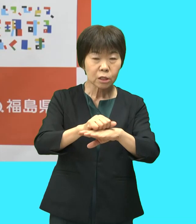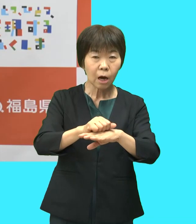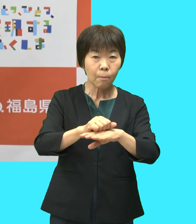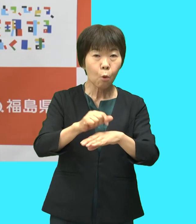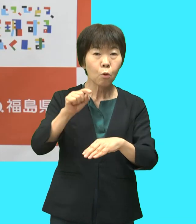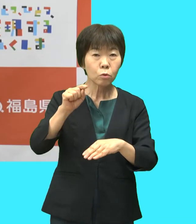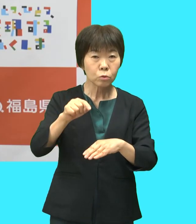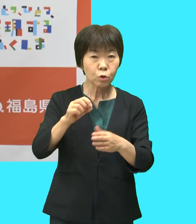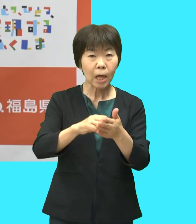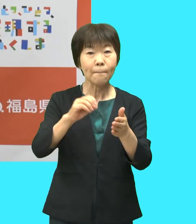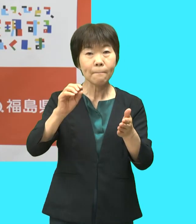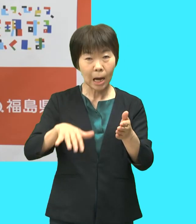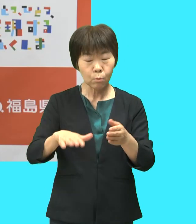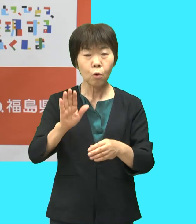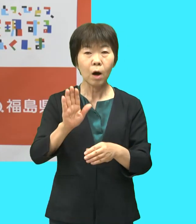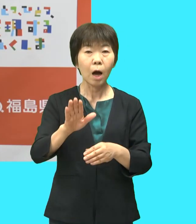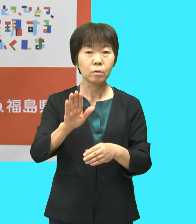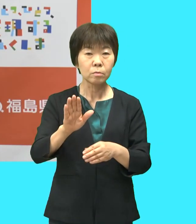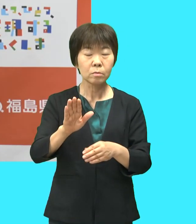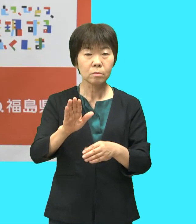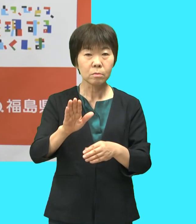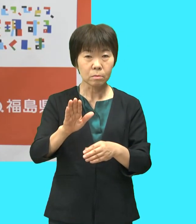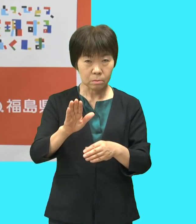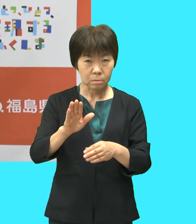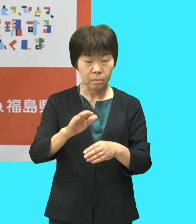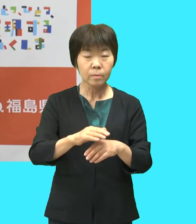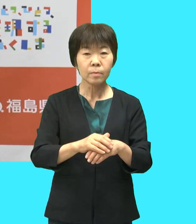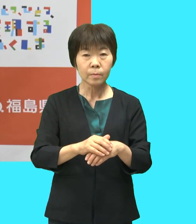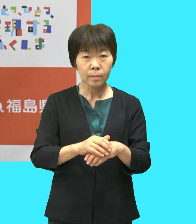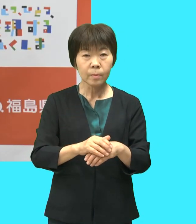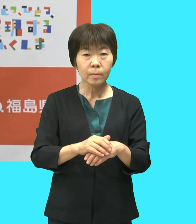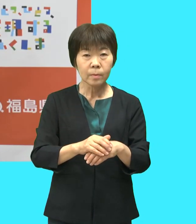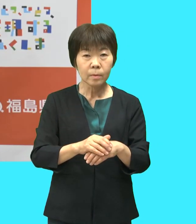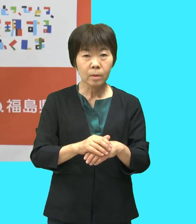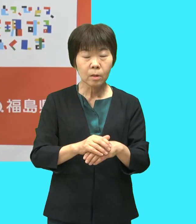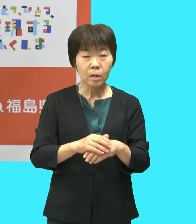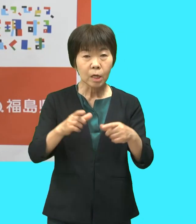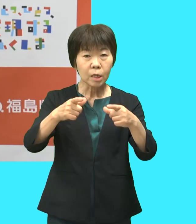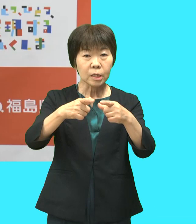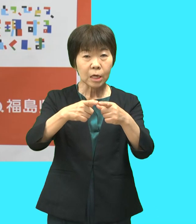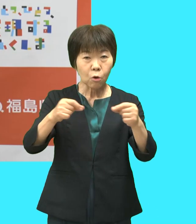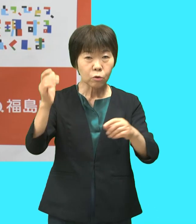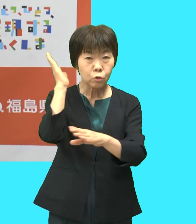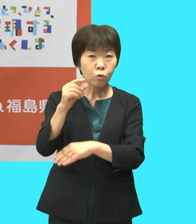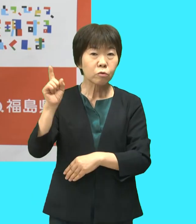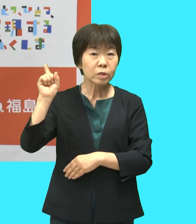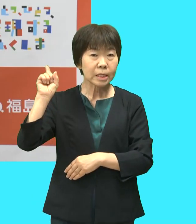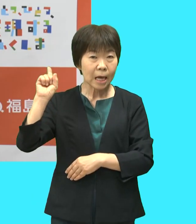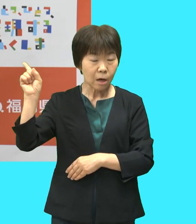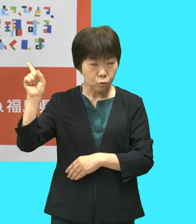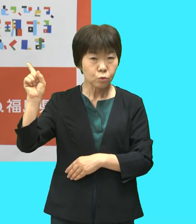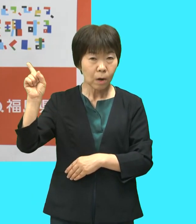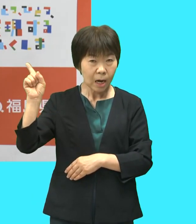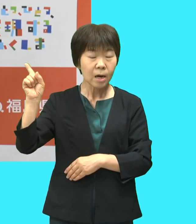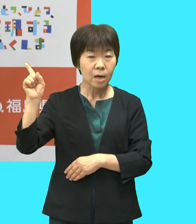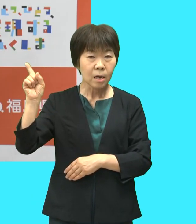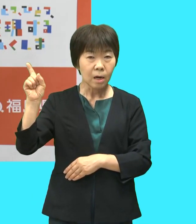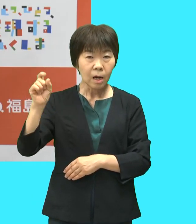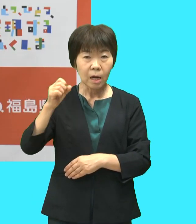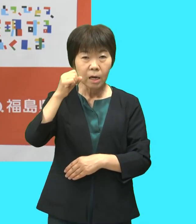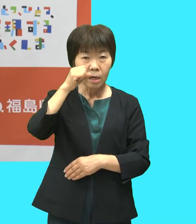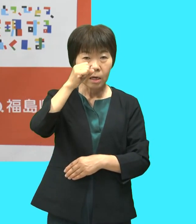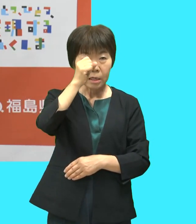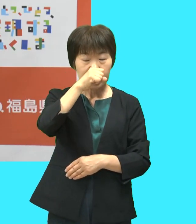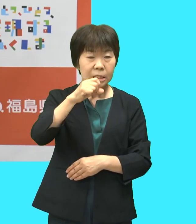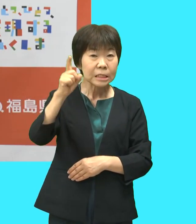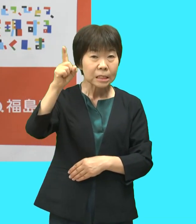ございますが、こういった状況の変化がありますので、日本国の政府に対してぜひ台